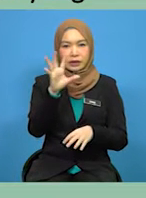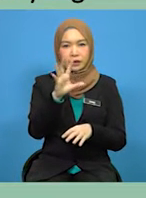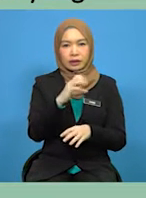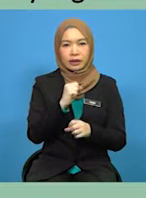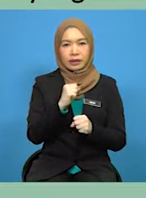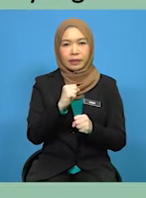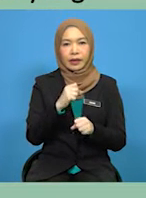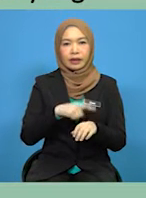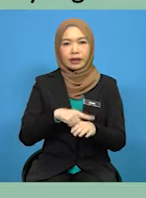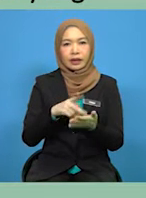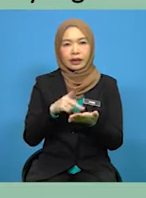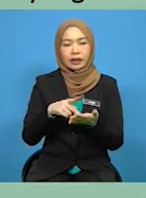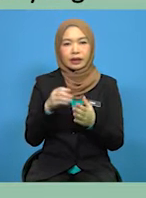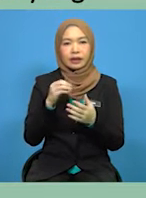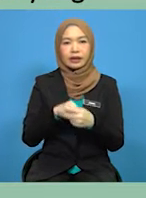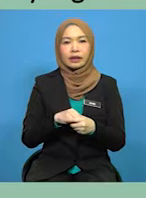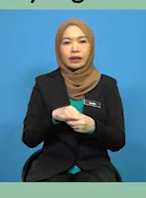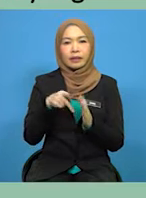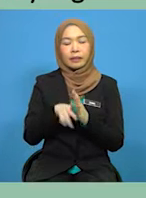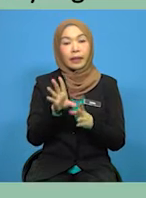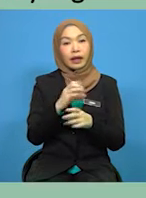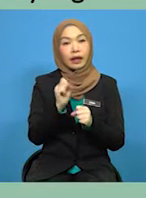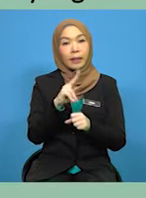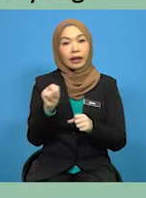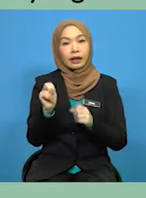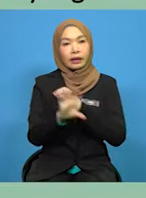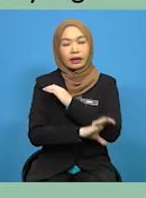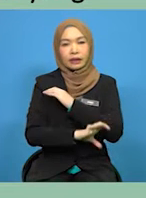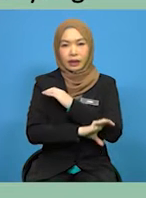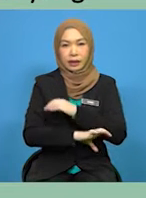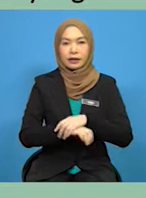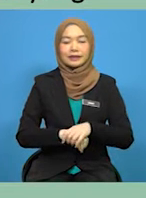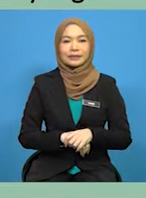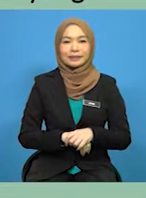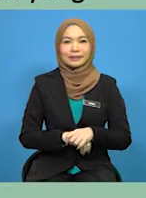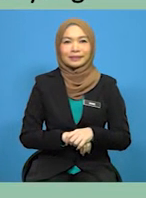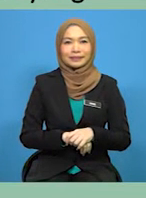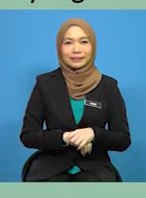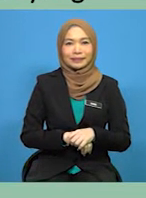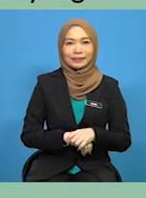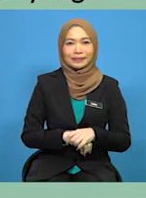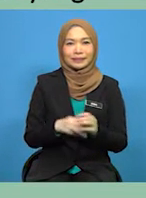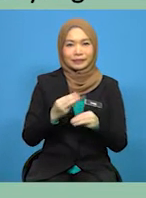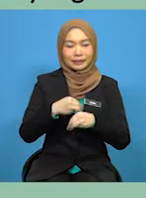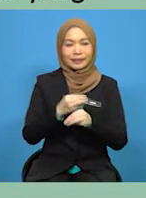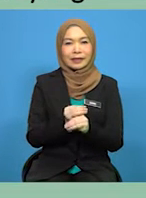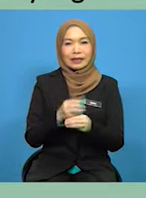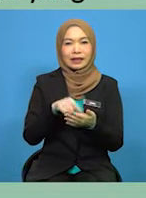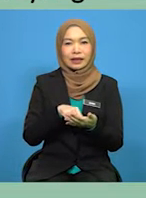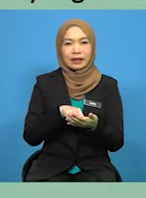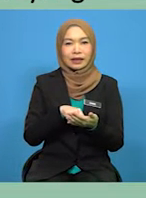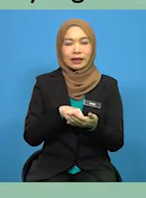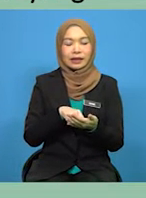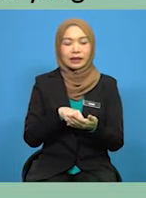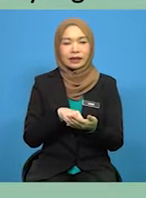dihitung dalam pendapatan negara kerana terdapatnya harga. Masalah ini